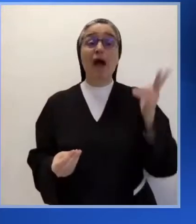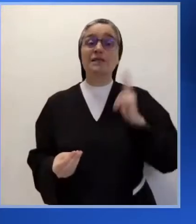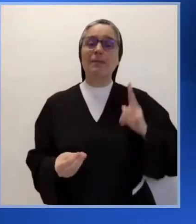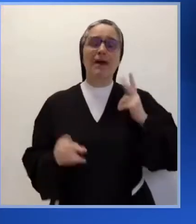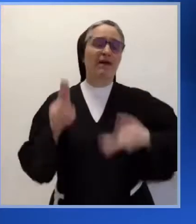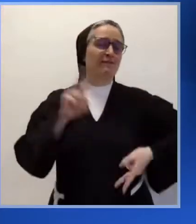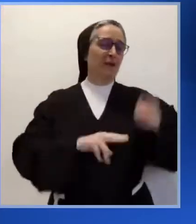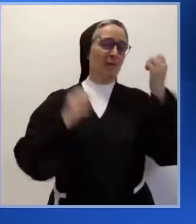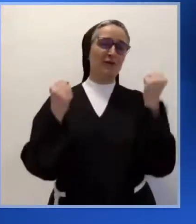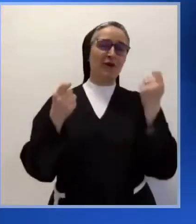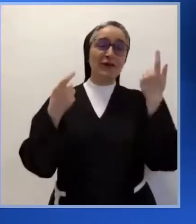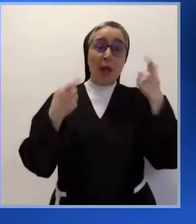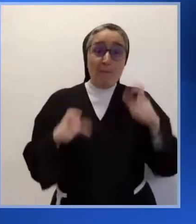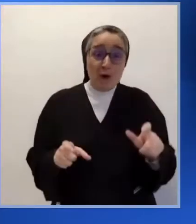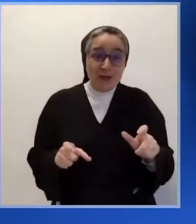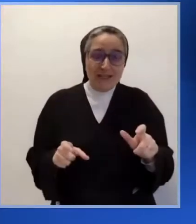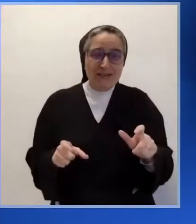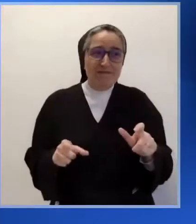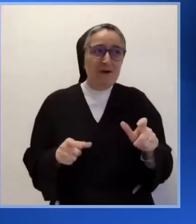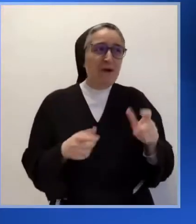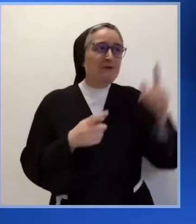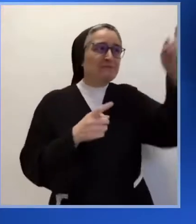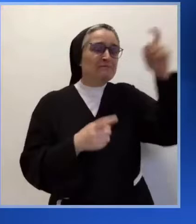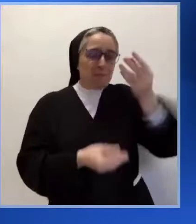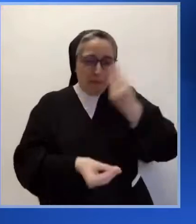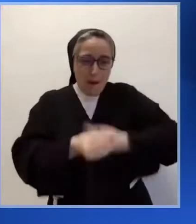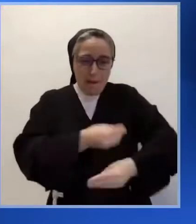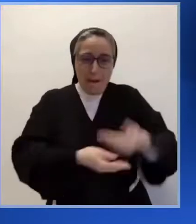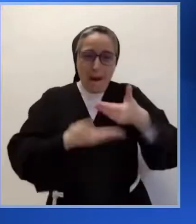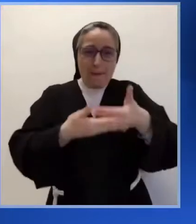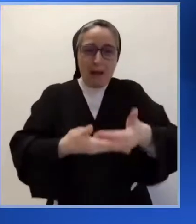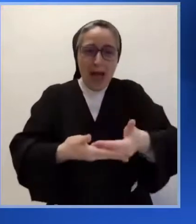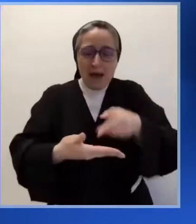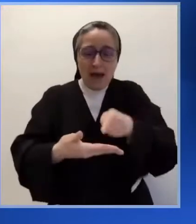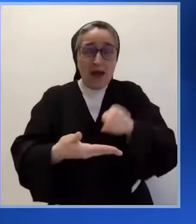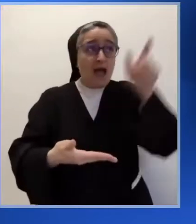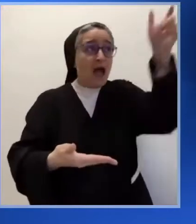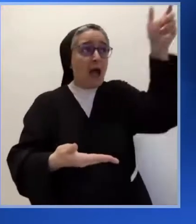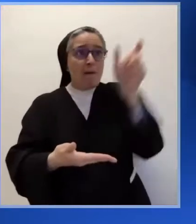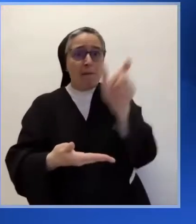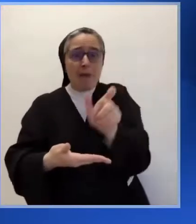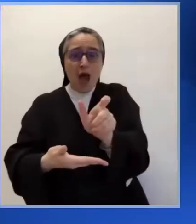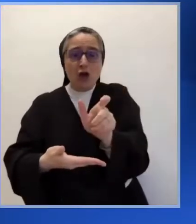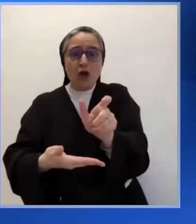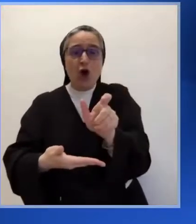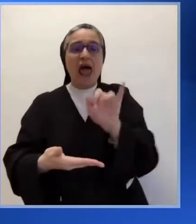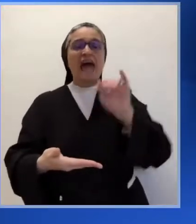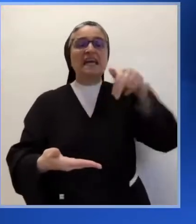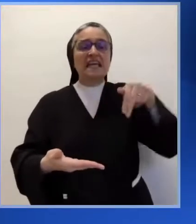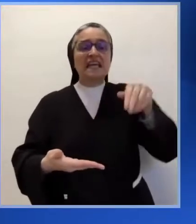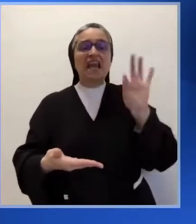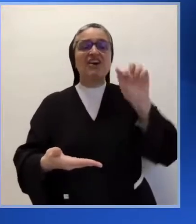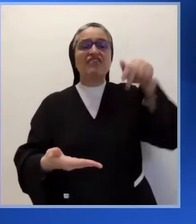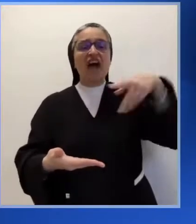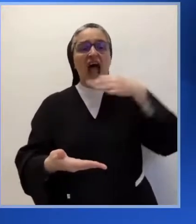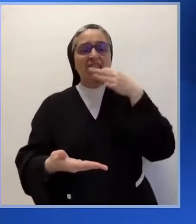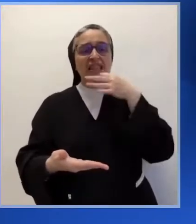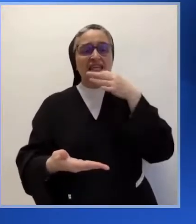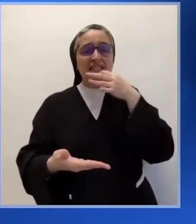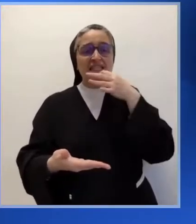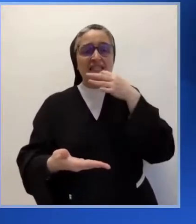perché un bambino è nato per noi. Lui è la parola di Dio e si è fatto infante, capace solo di